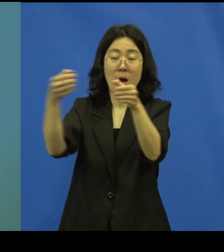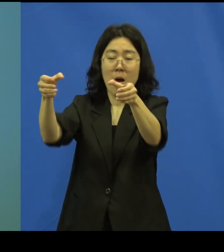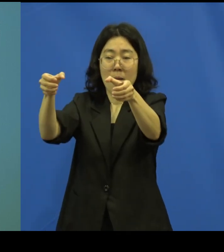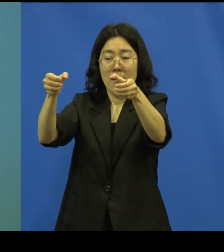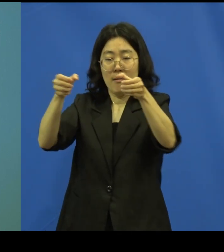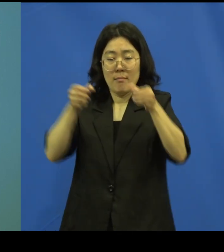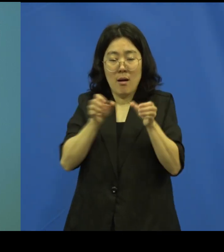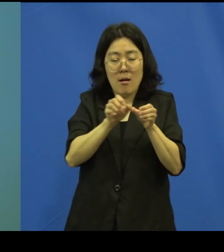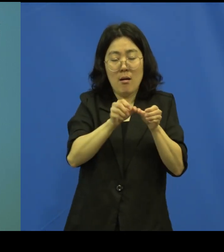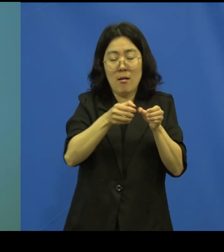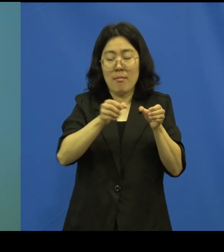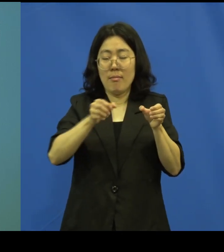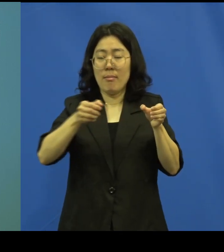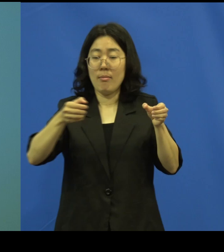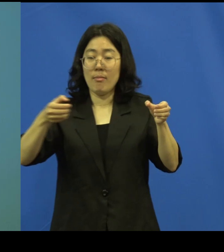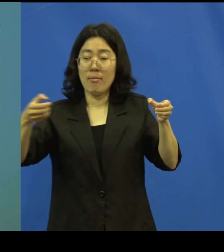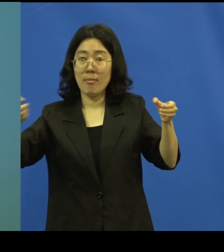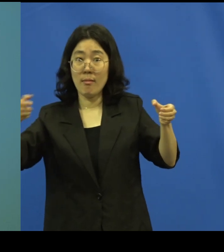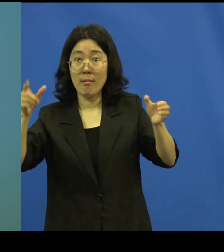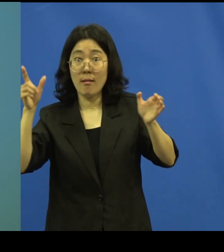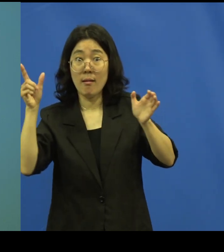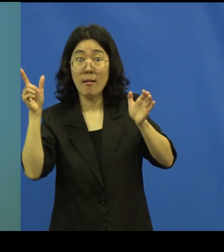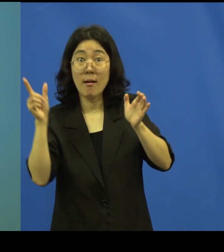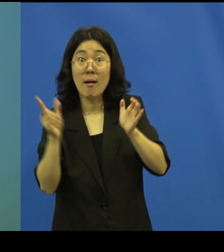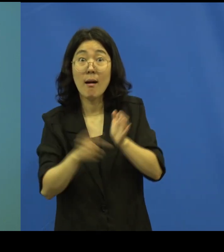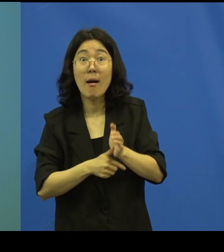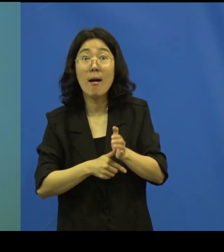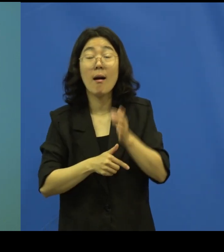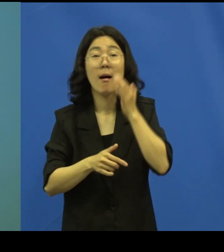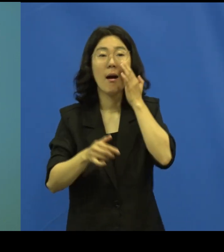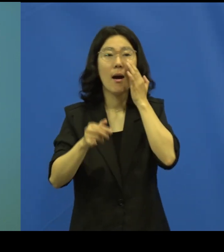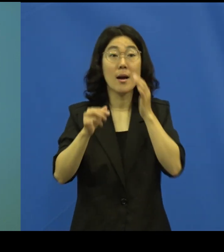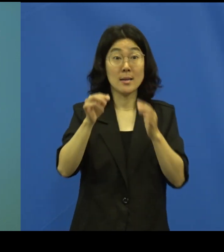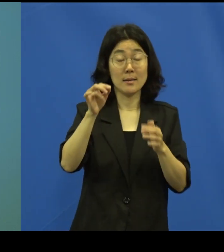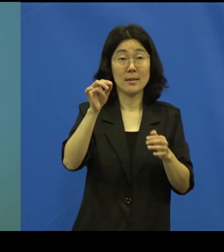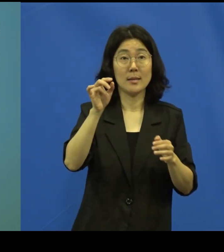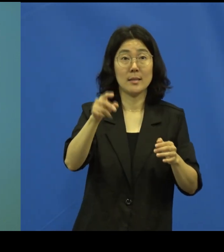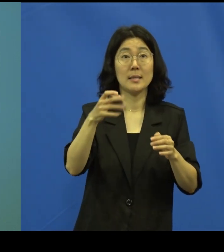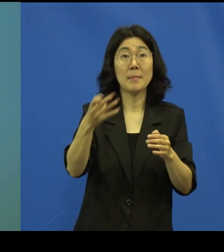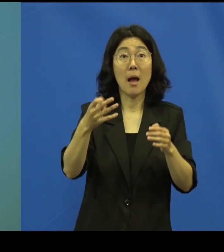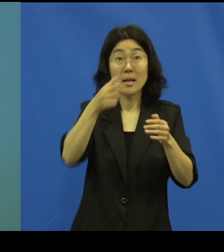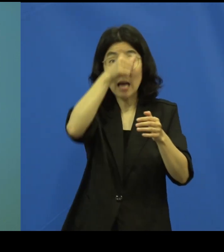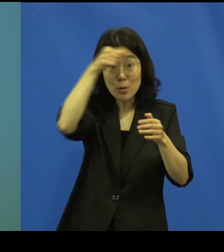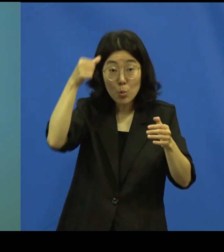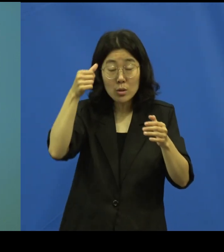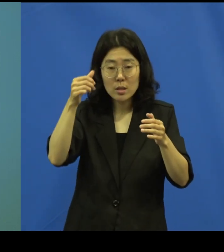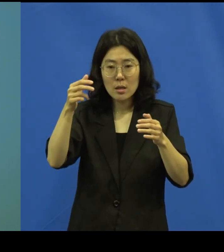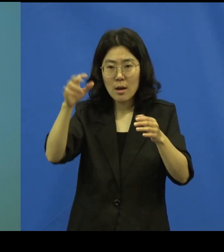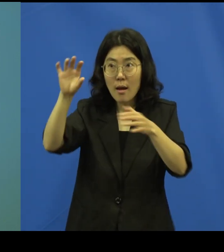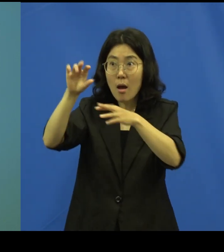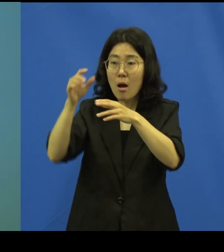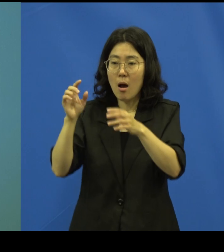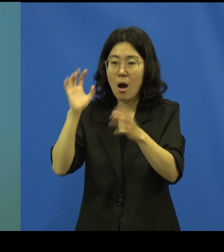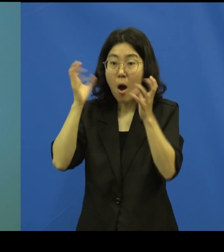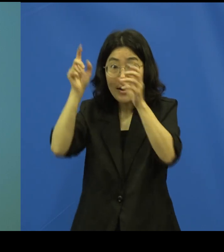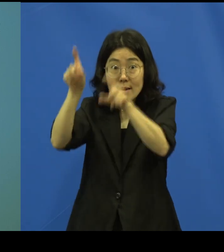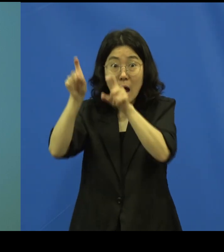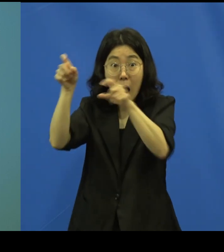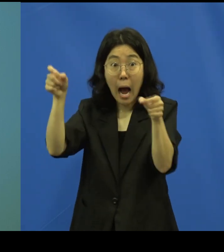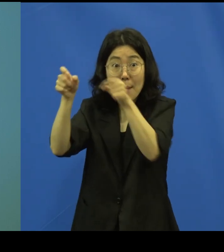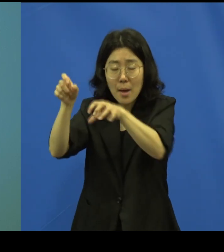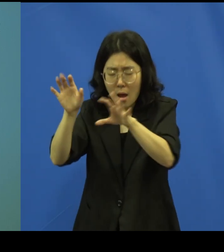취하자, 어린 양이 두루마리를 취하는데 24장로들이 어린 양 앞에 엎드려 있는 모습, 그게 8절입니다.